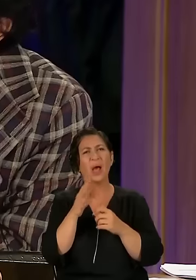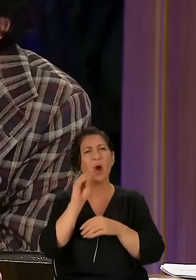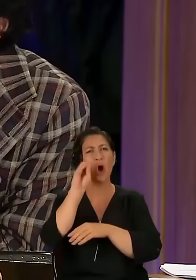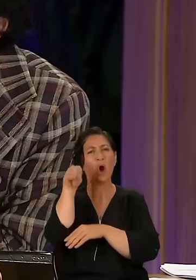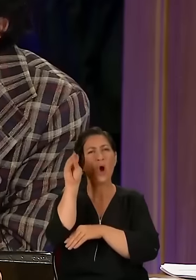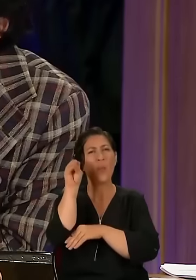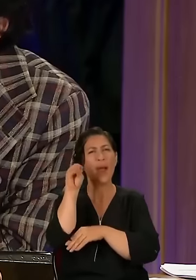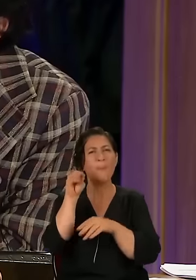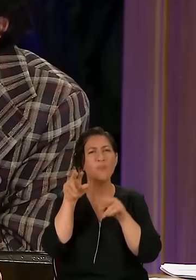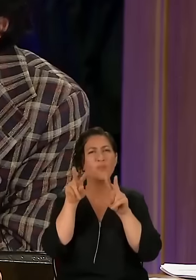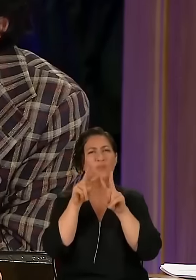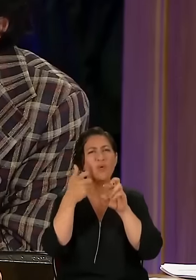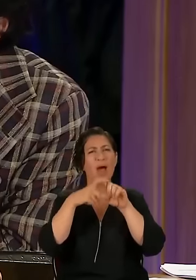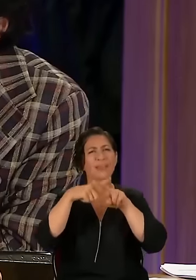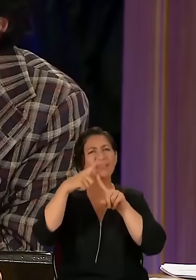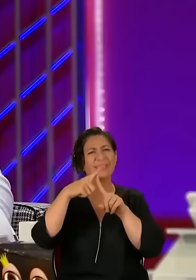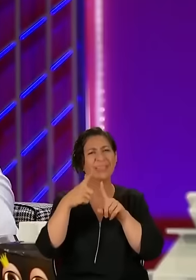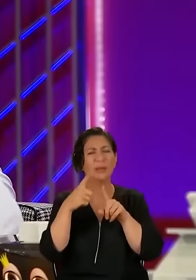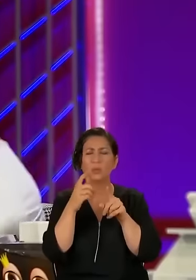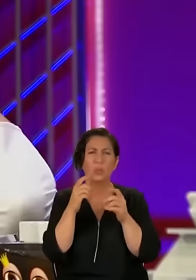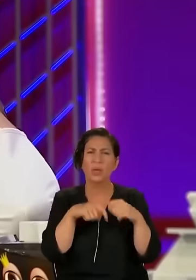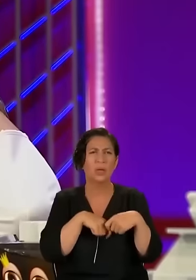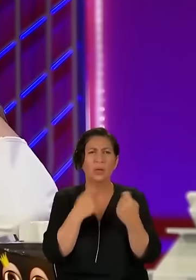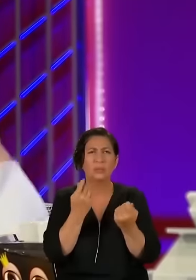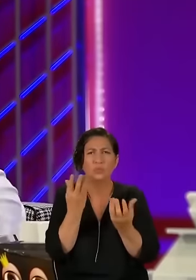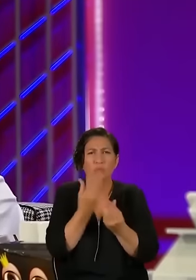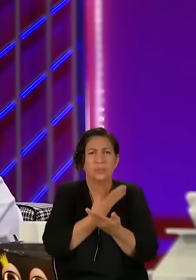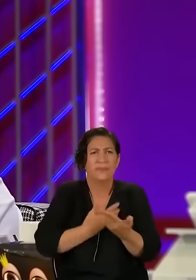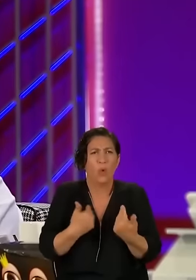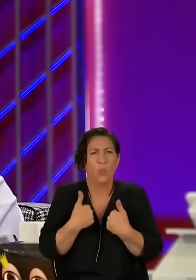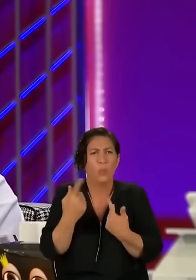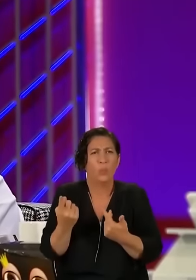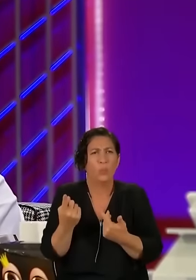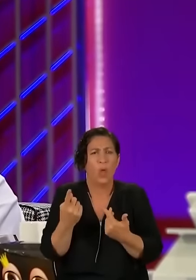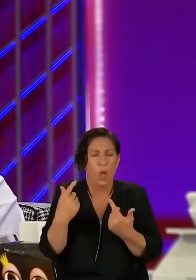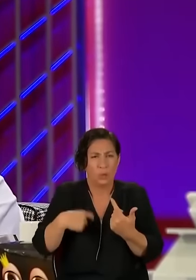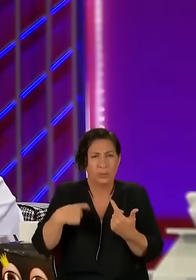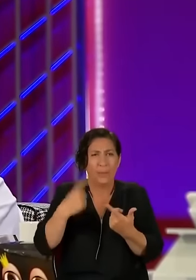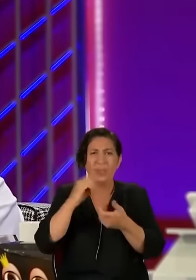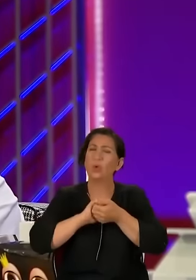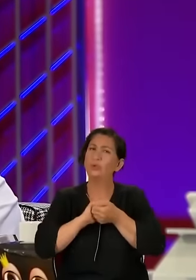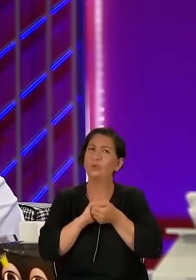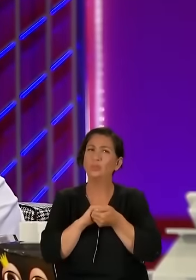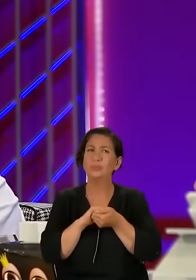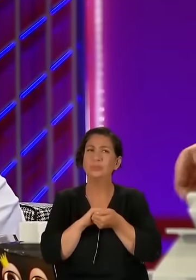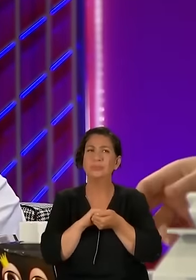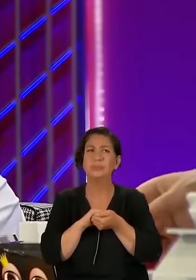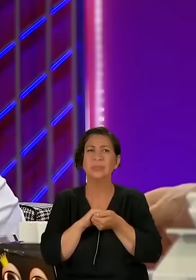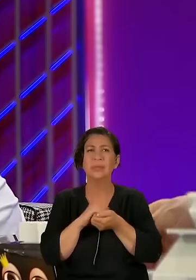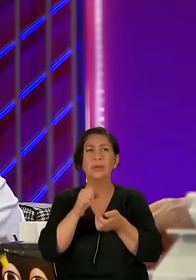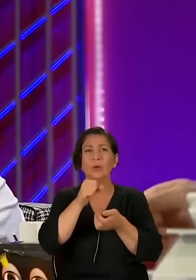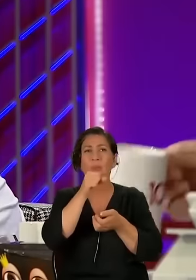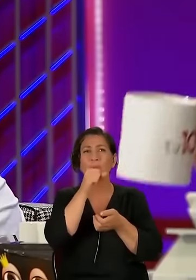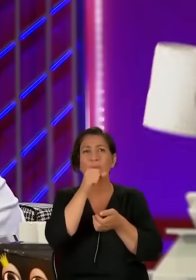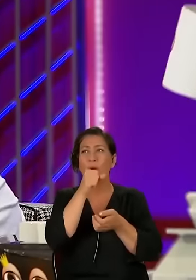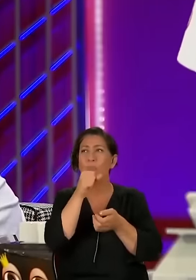aynen. Murat'a. Kırılmadım aslında. Çok seviyorum kendisini. Özel bir dostum.